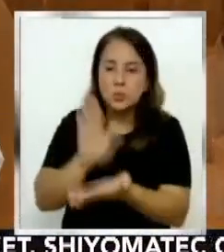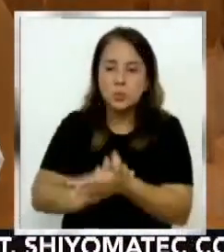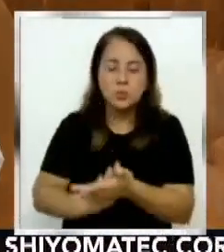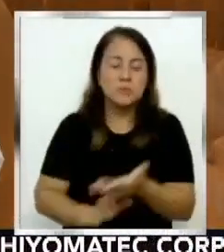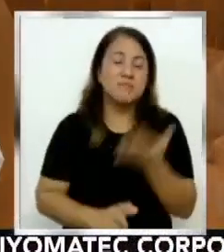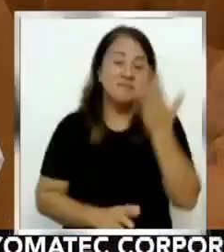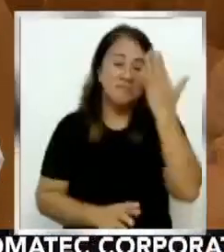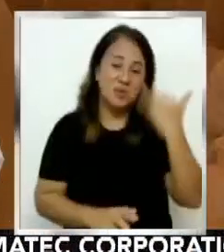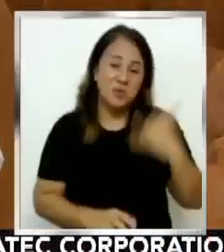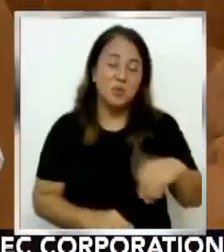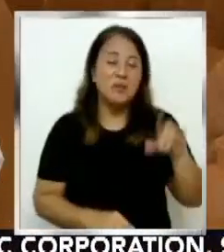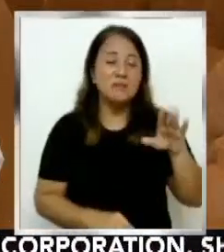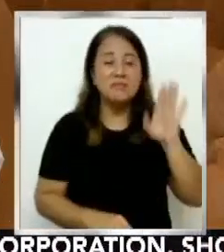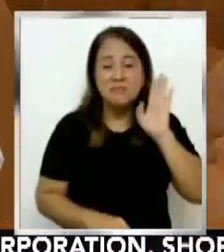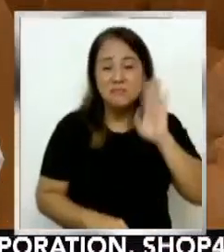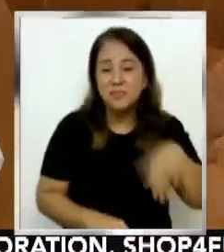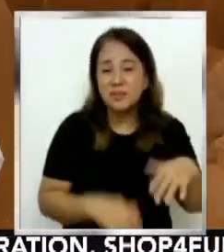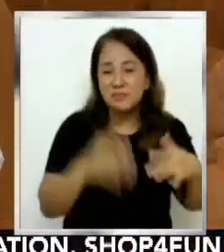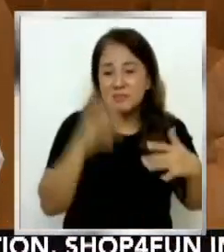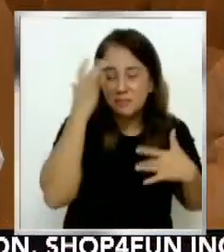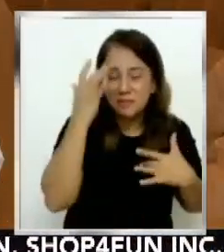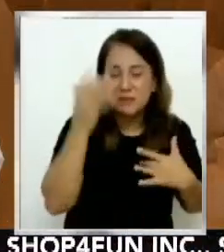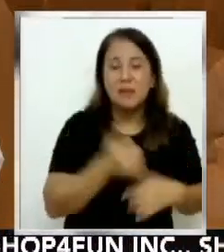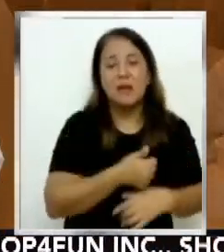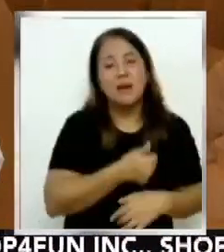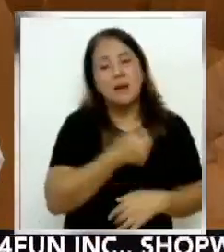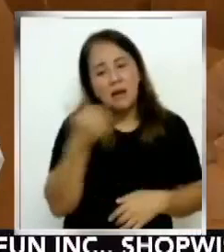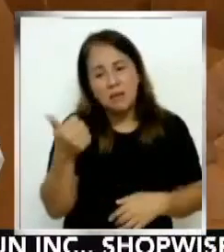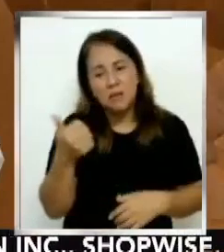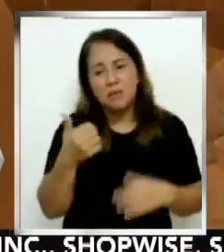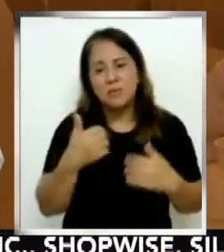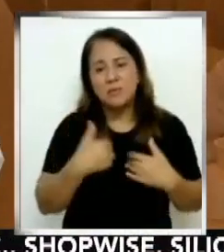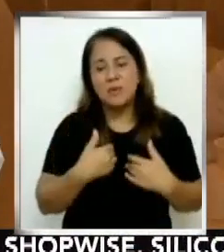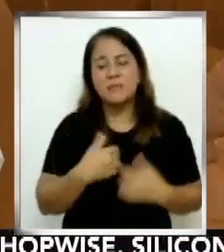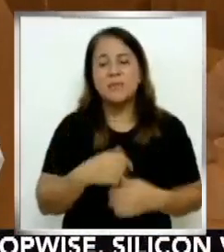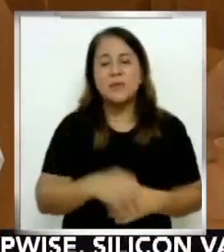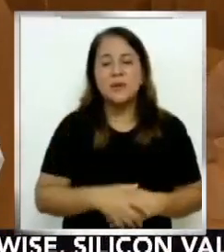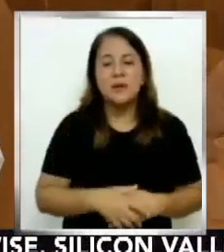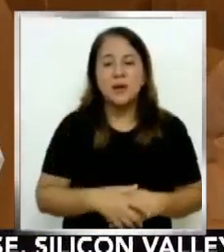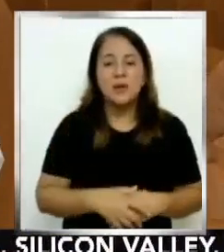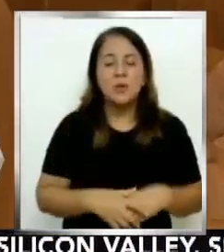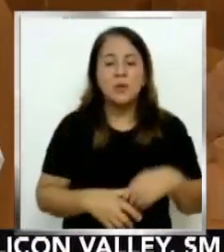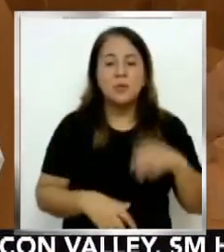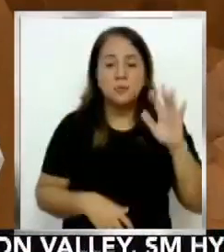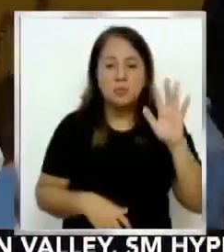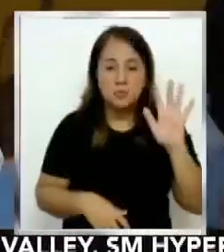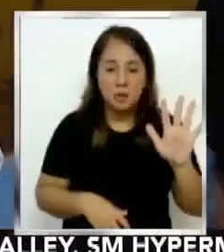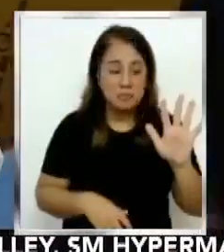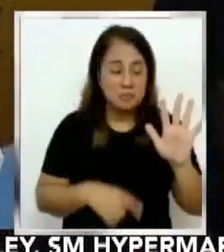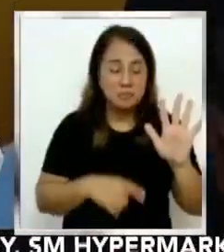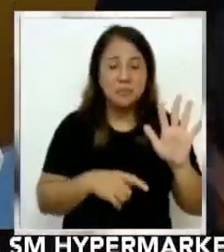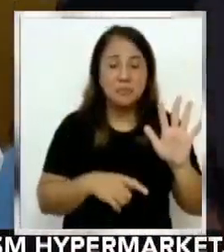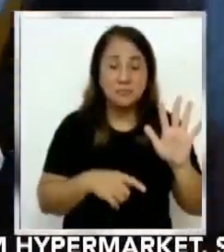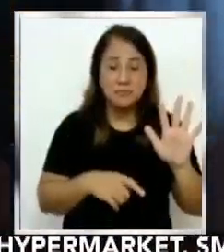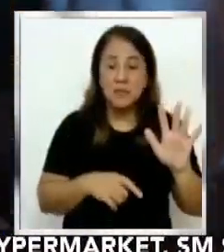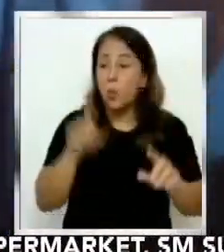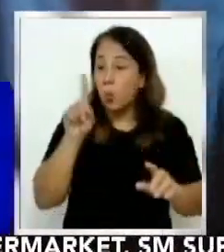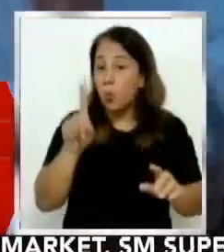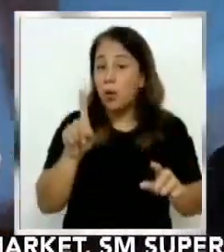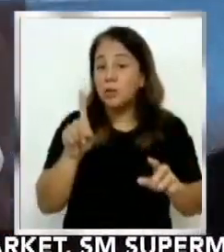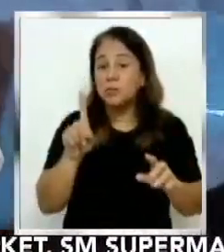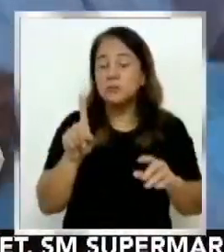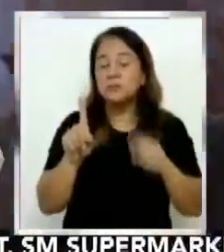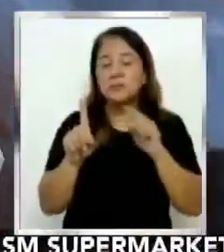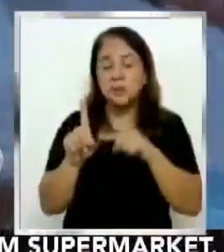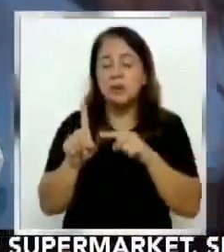eskwelahan. Ang estima nga, 1 out of 5 Pilipinos magkakaroon ng cancer habang sila'y tumatanda. Kaya bukod sa